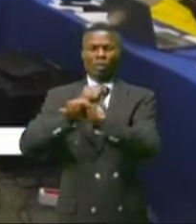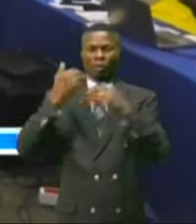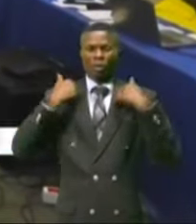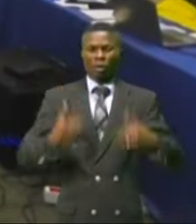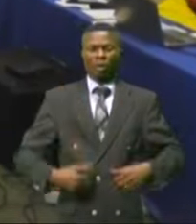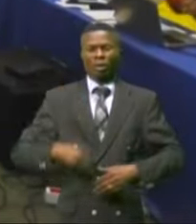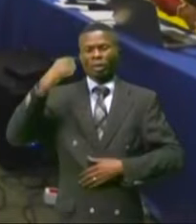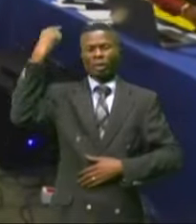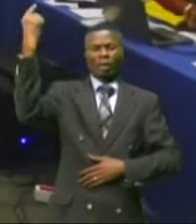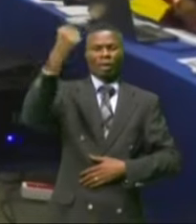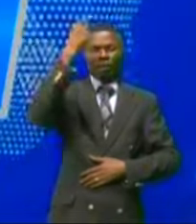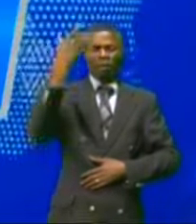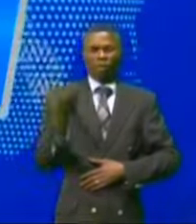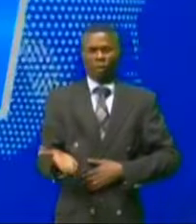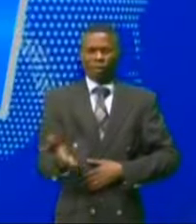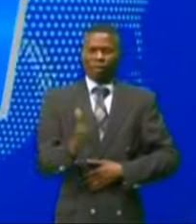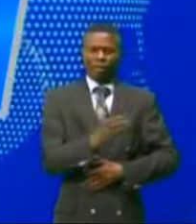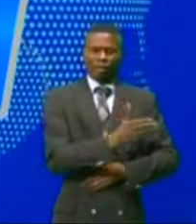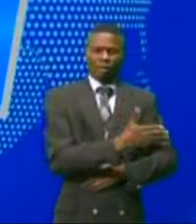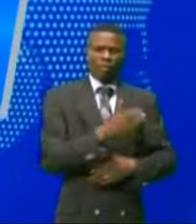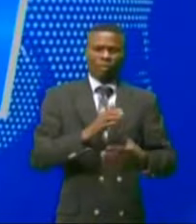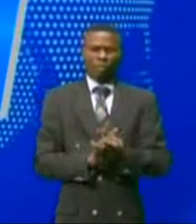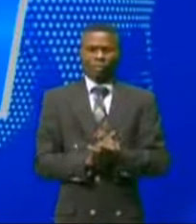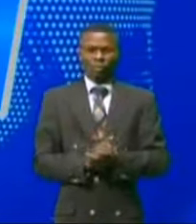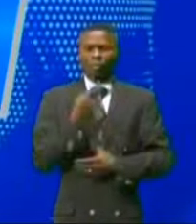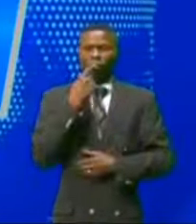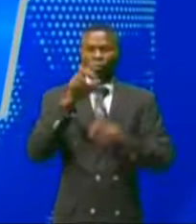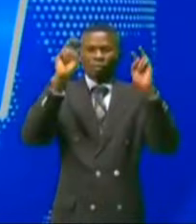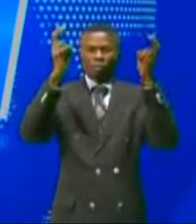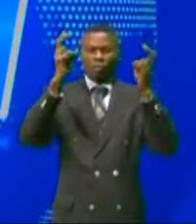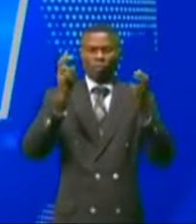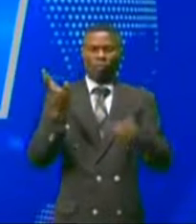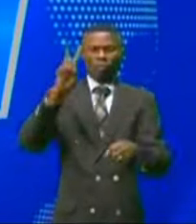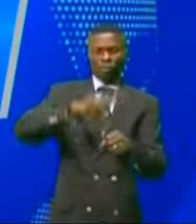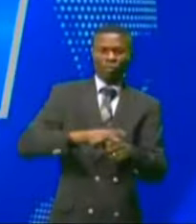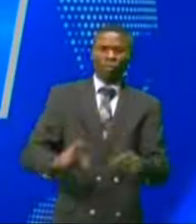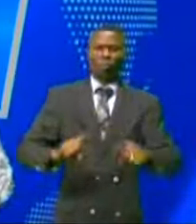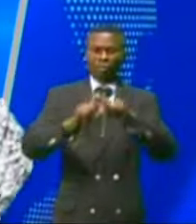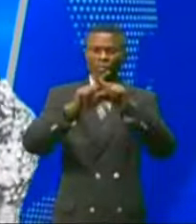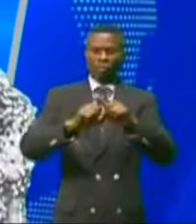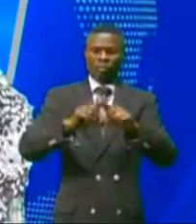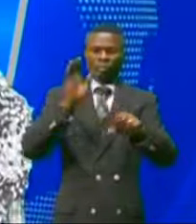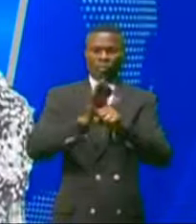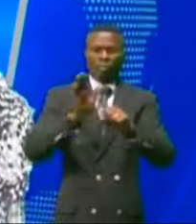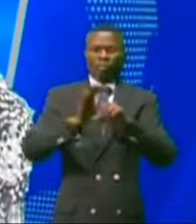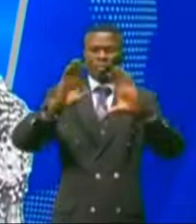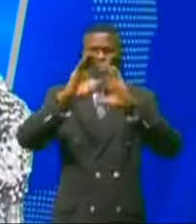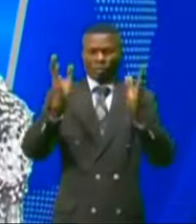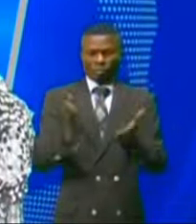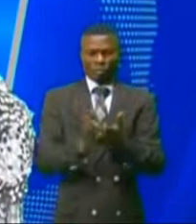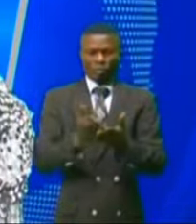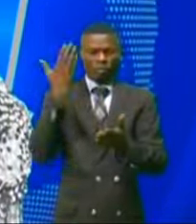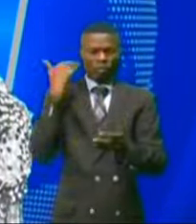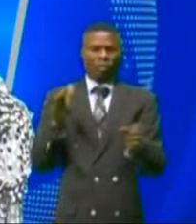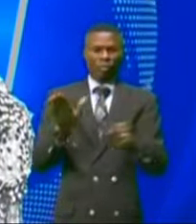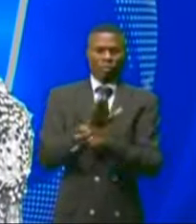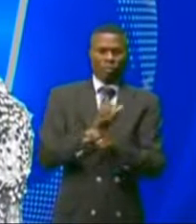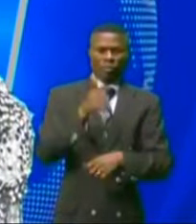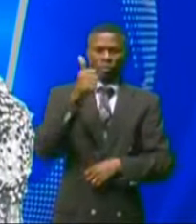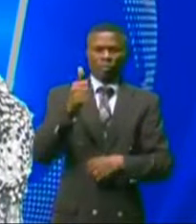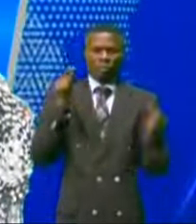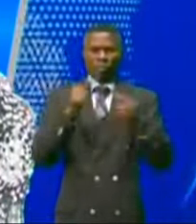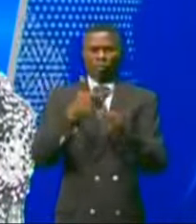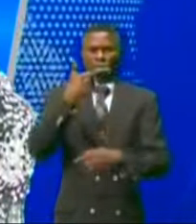santé universelle. Je l'ai dit en titre, les victimes des conflits intercommunautaires et des inondations de janvier à